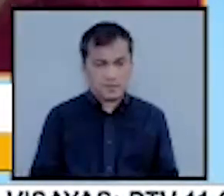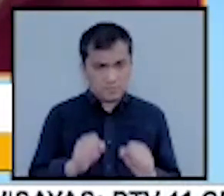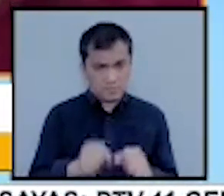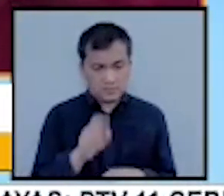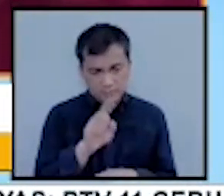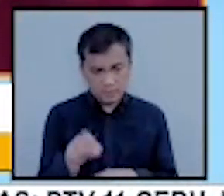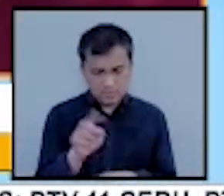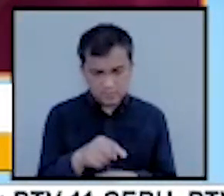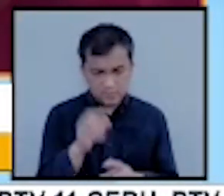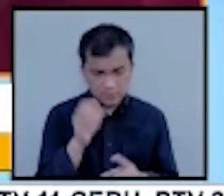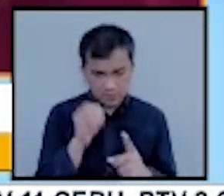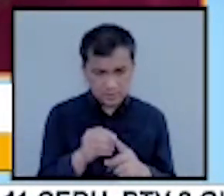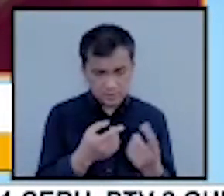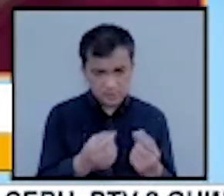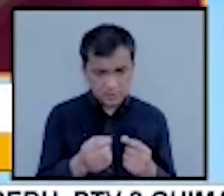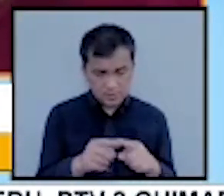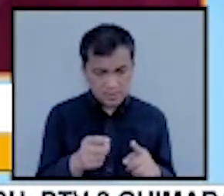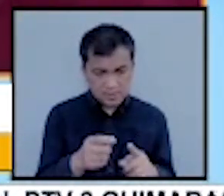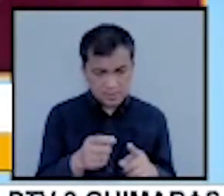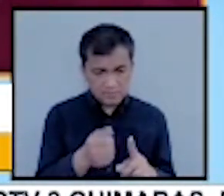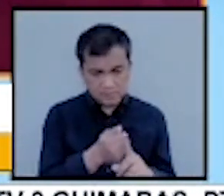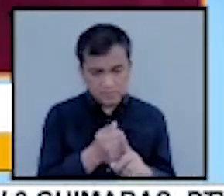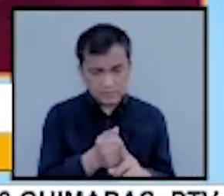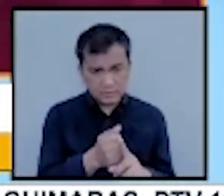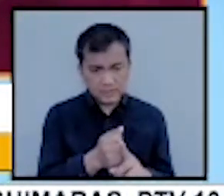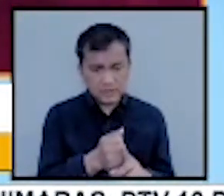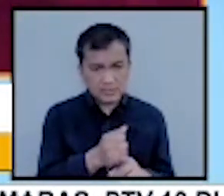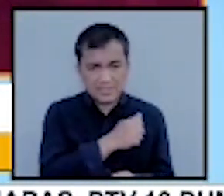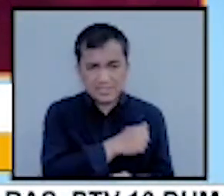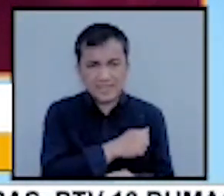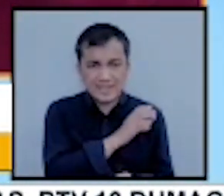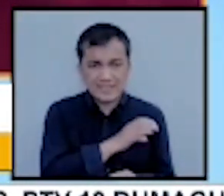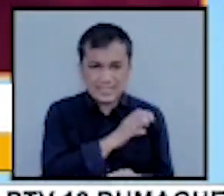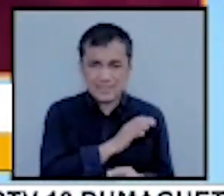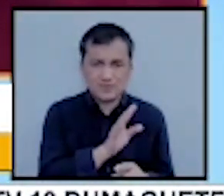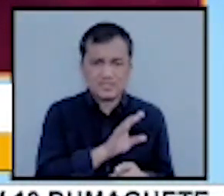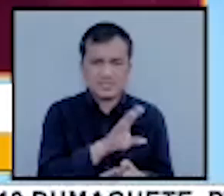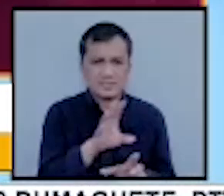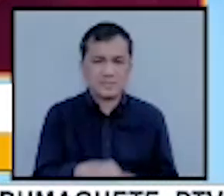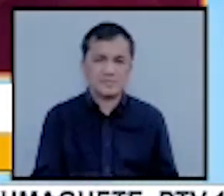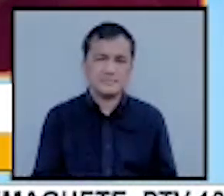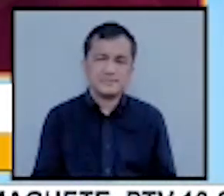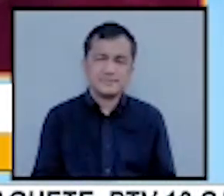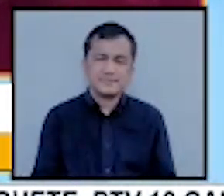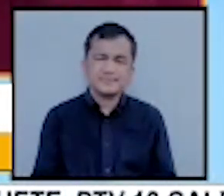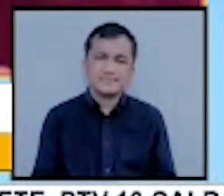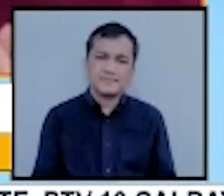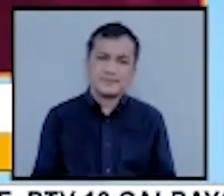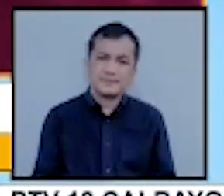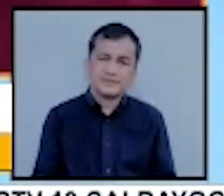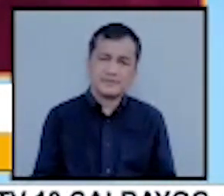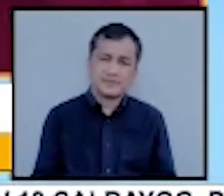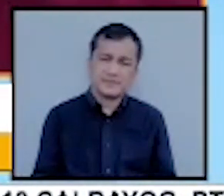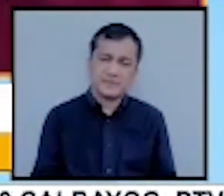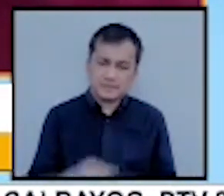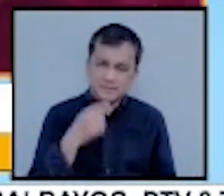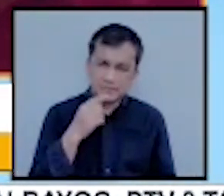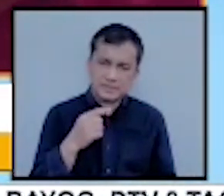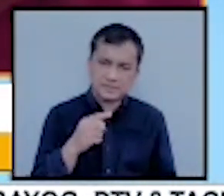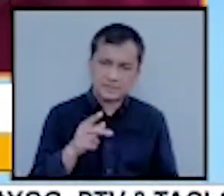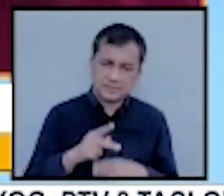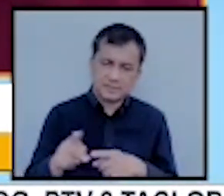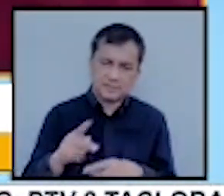ginawa. Pero yung mismong pagkatao, huwag na po nating idamay. Pwede yung sabihin niya, Professor Contreras,